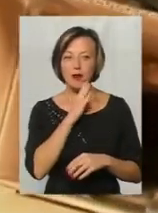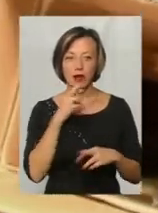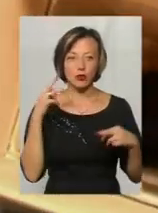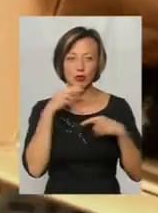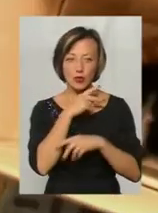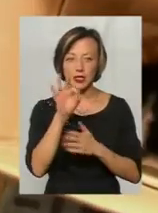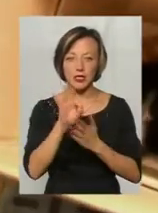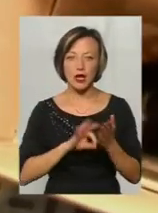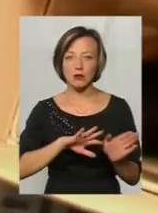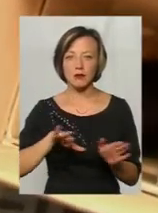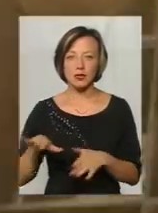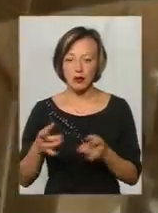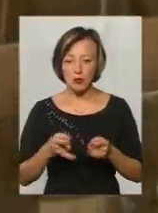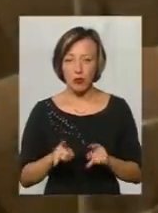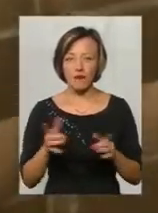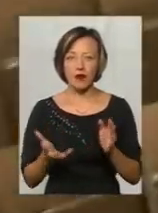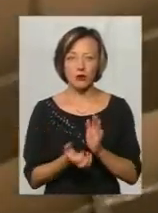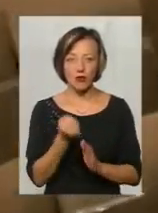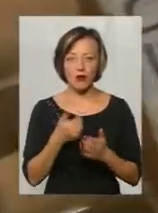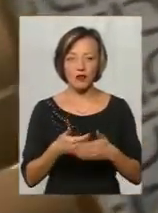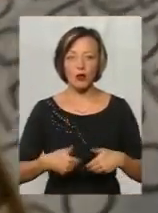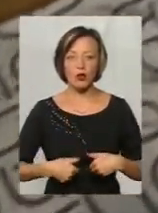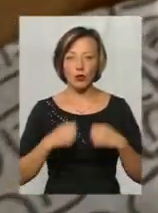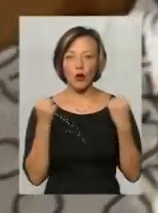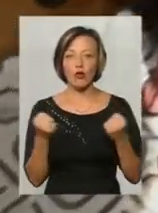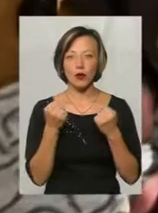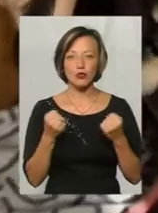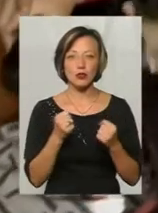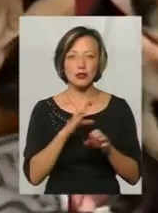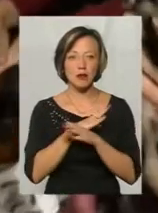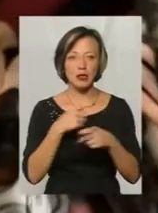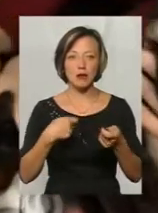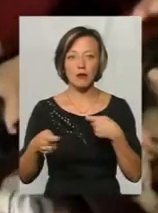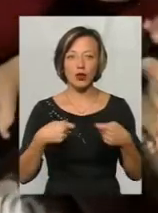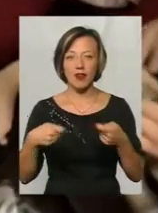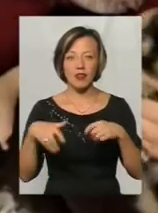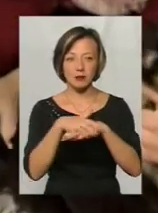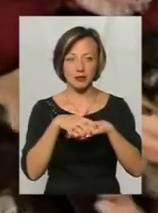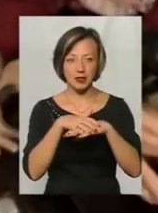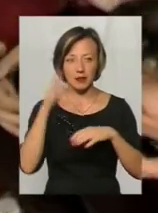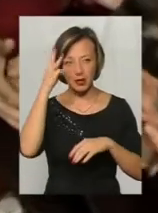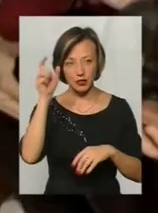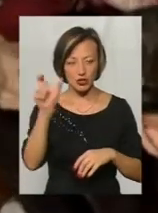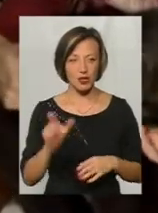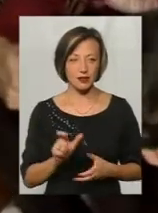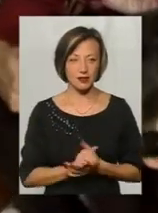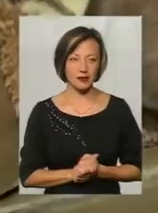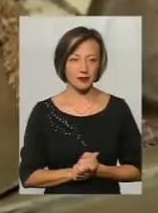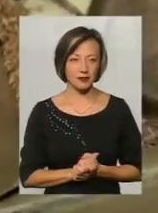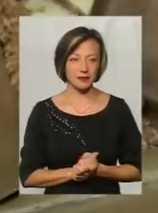майже одразу після пологів. Врятував цуценят від голодної та холодної смерті продавець речового ринку хмельничанин Роман